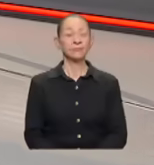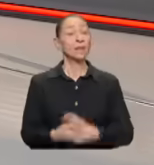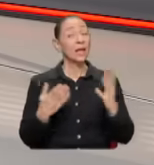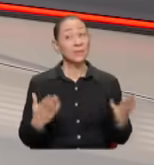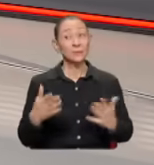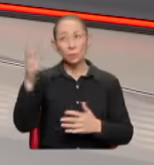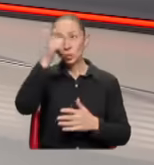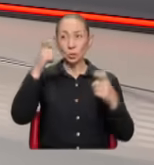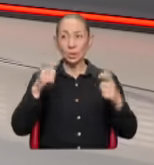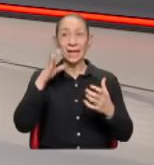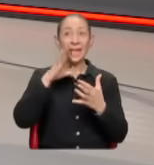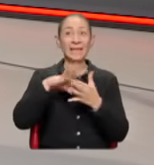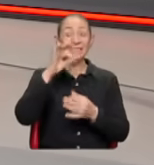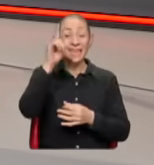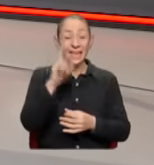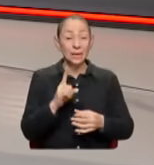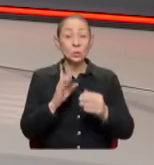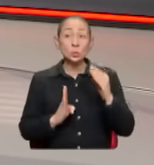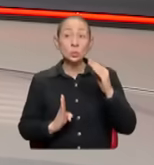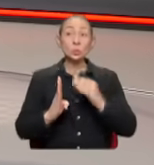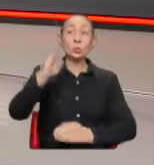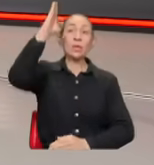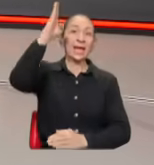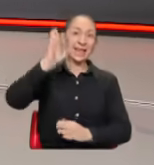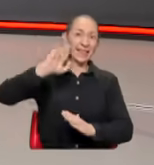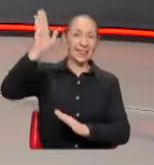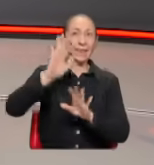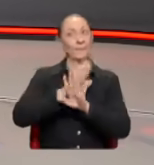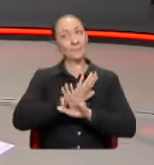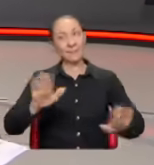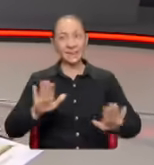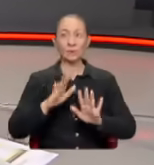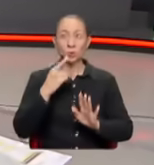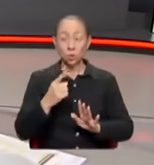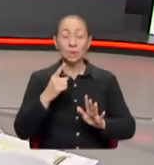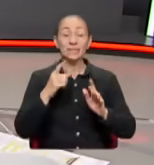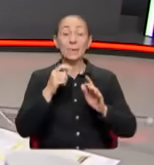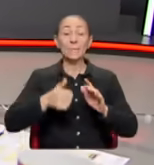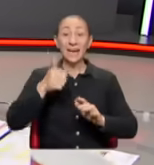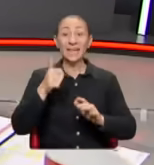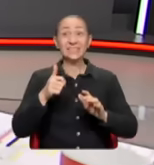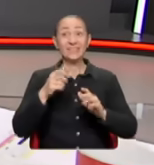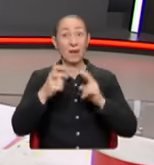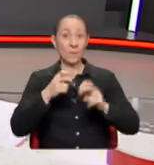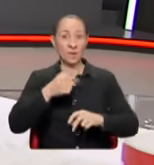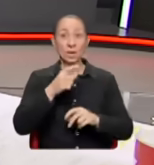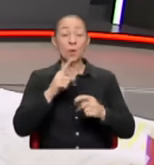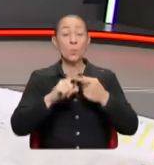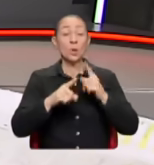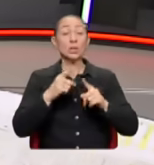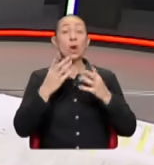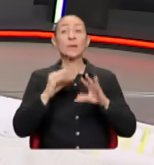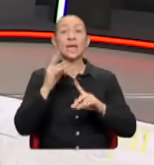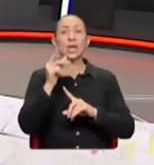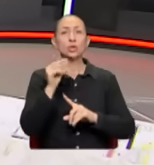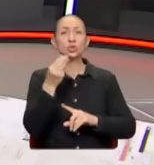Evet, Türkiye'nin insanlığı ilk uzay misyonu başarıyla tamamlandı diyor bakan, sanayi bakanı. Çok abarttım. Siyasileşmeseydi belki